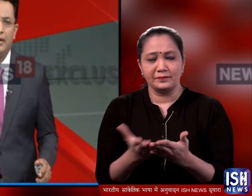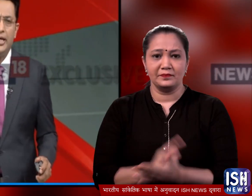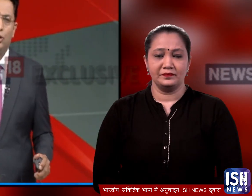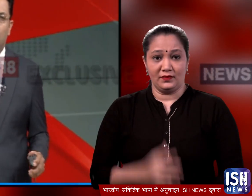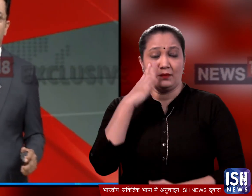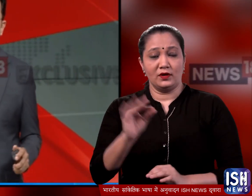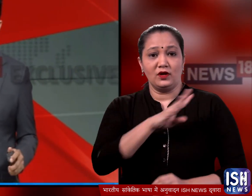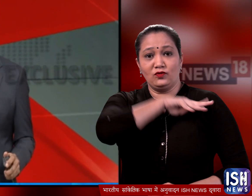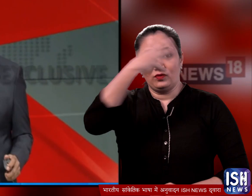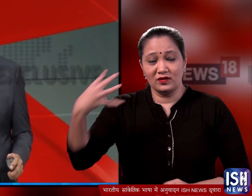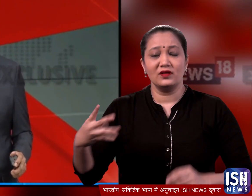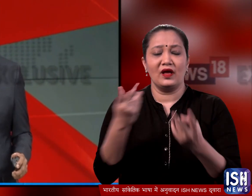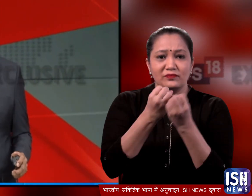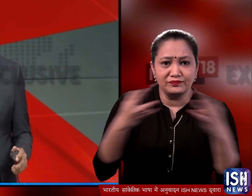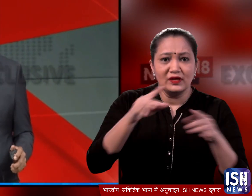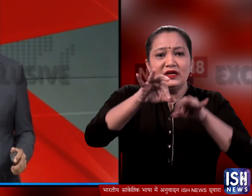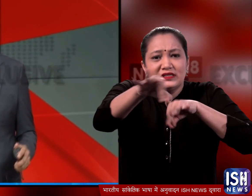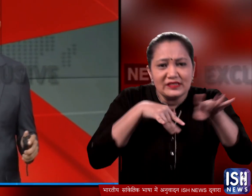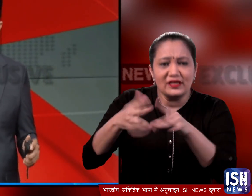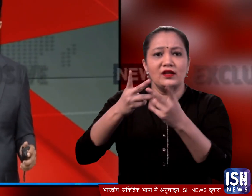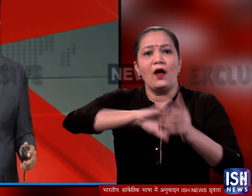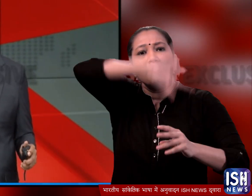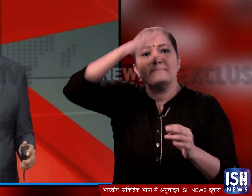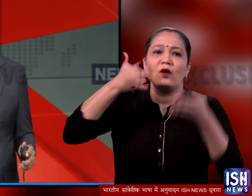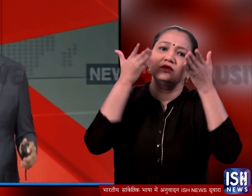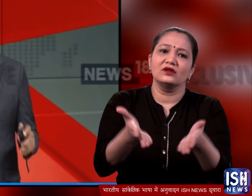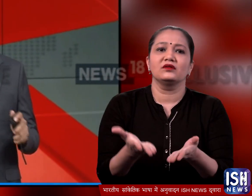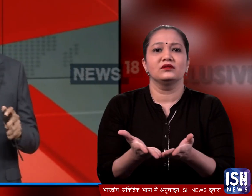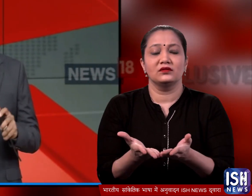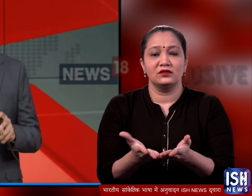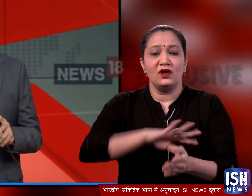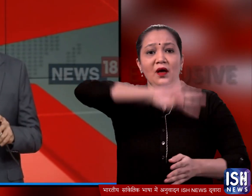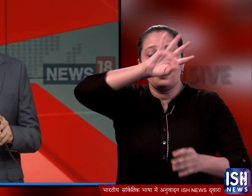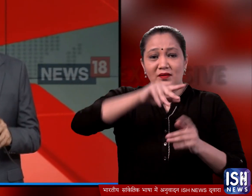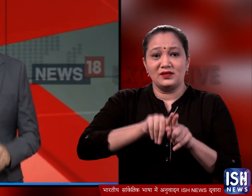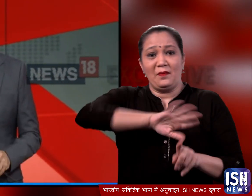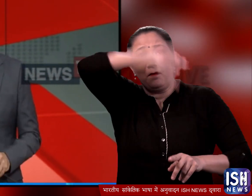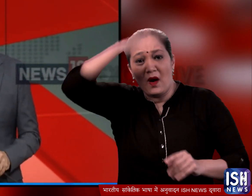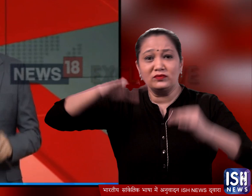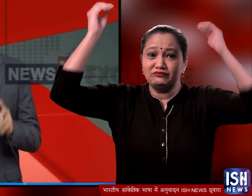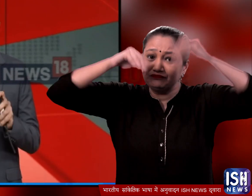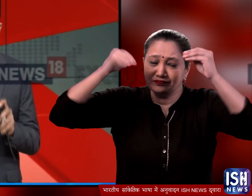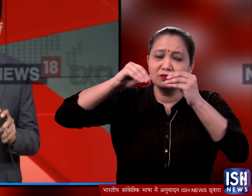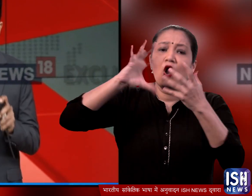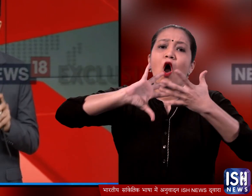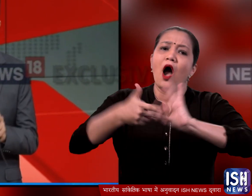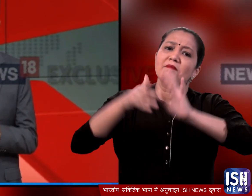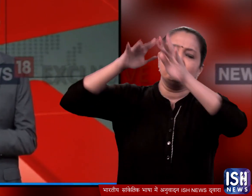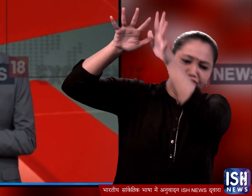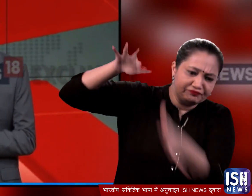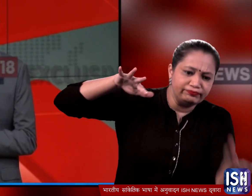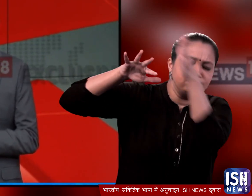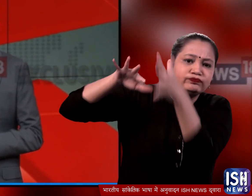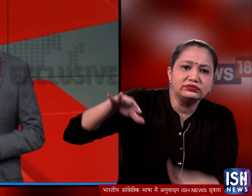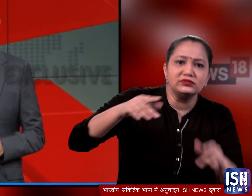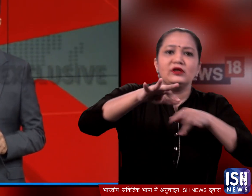सौभाग्य की एक बात है कि उत्तराखंड में जितने भी शहर हैं वो पहाड़ों के बीच बसे हैं, और पहाड़ों पर जितना पानी बरसता है वो ढलान और नदी नालों